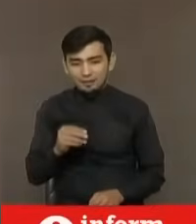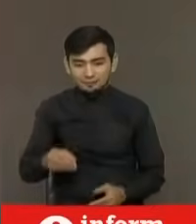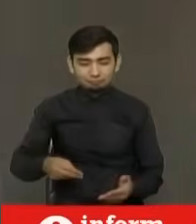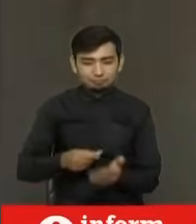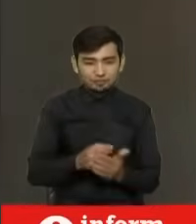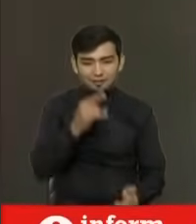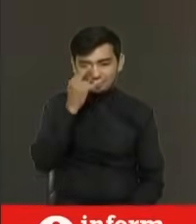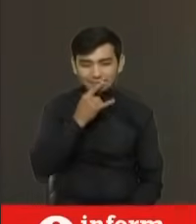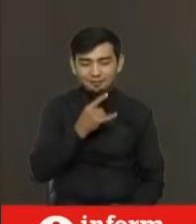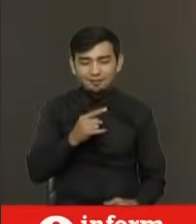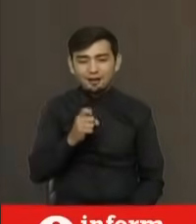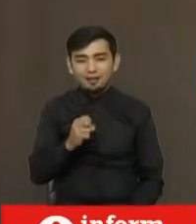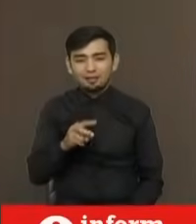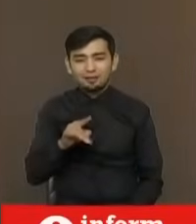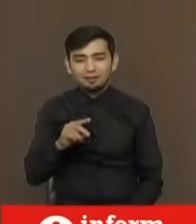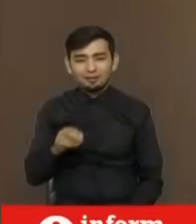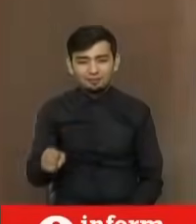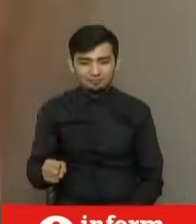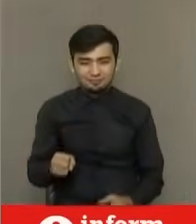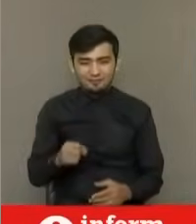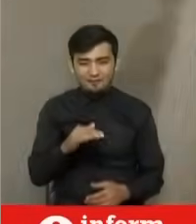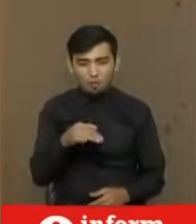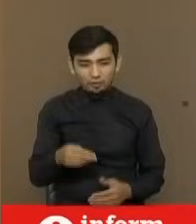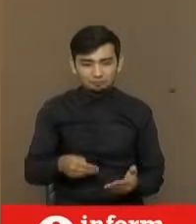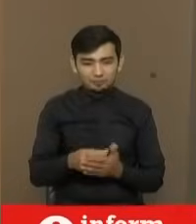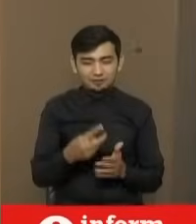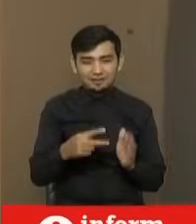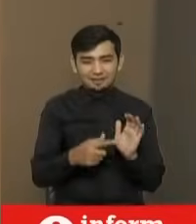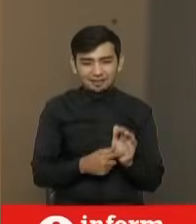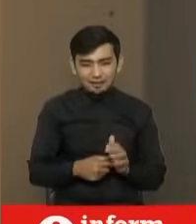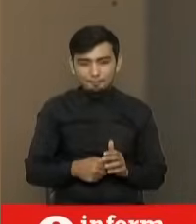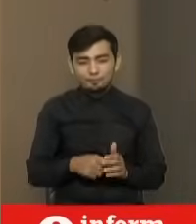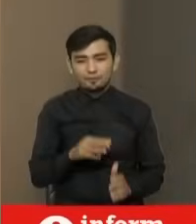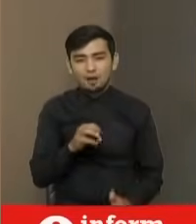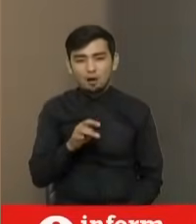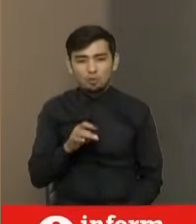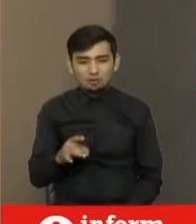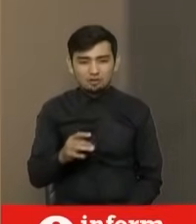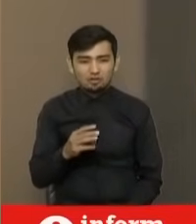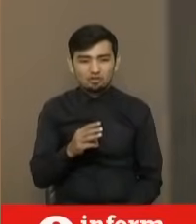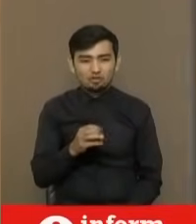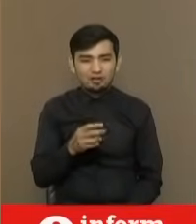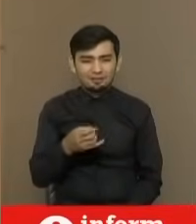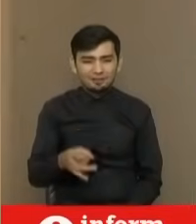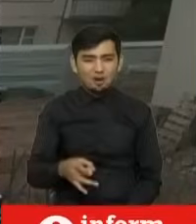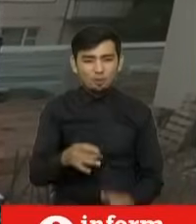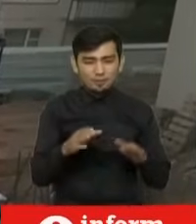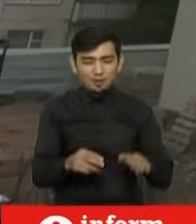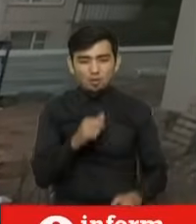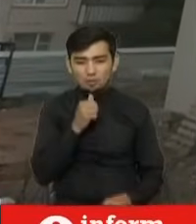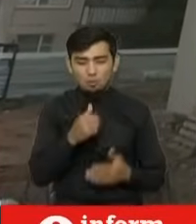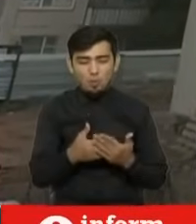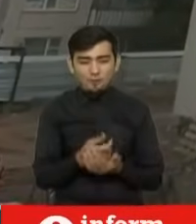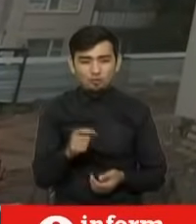Казахстан хакана уже отметили новоселье 22 семьи в селе тауш того же района в Костанай ключи от Нового